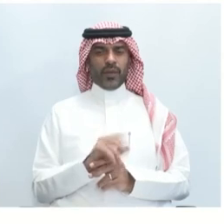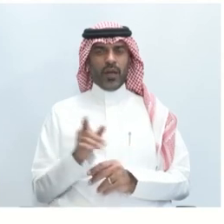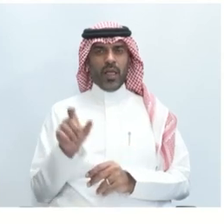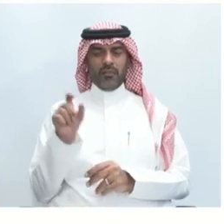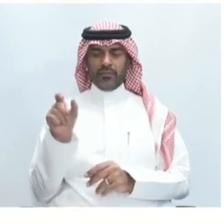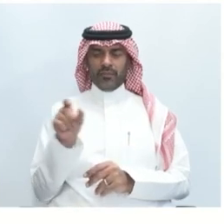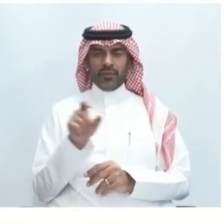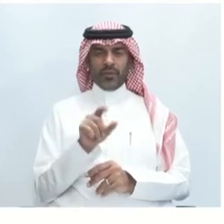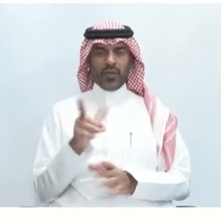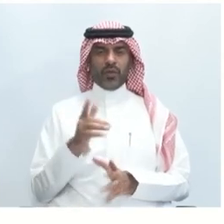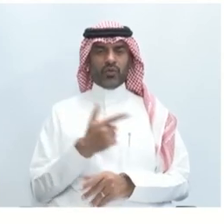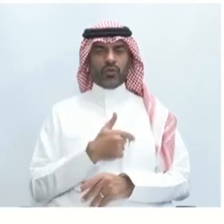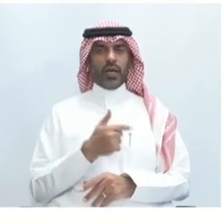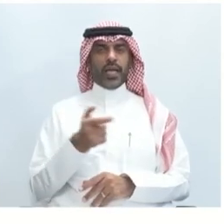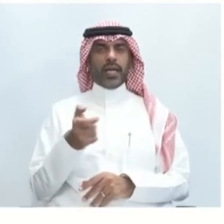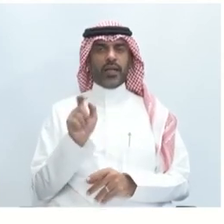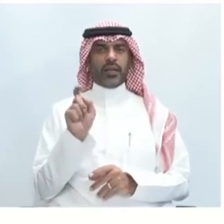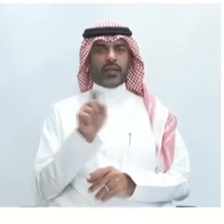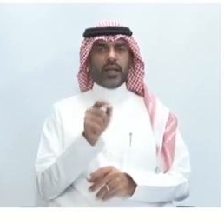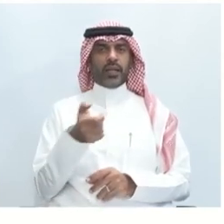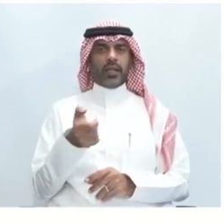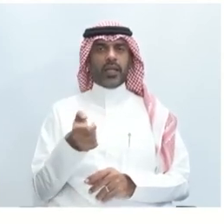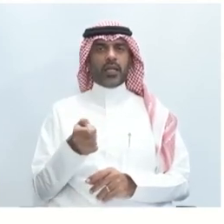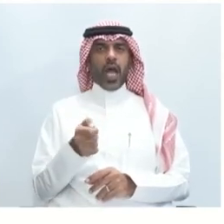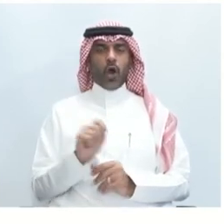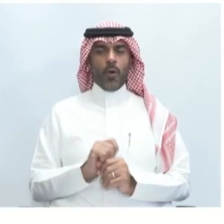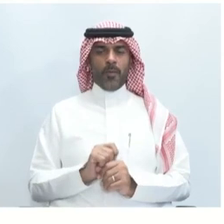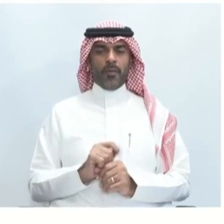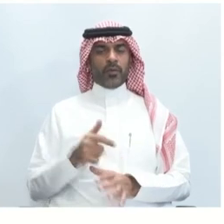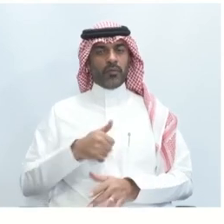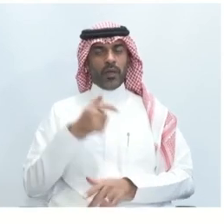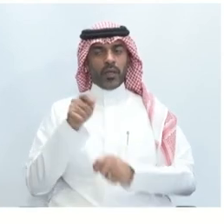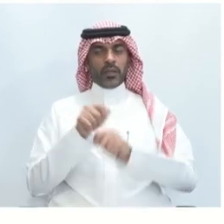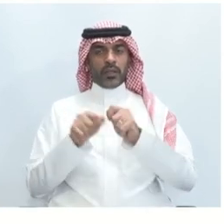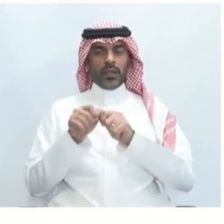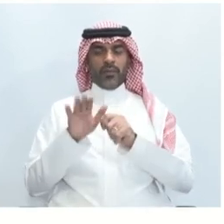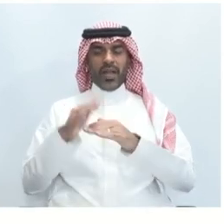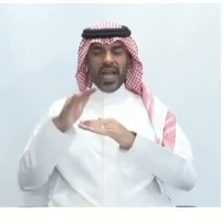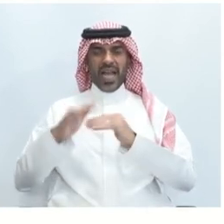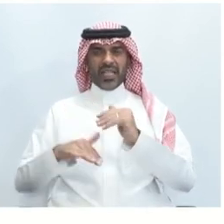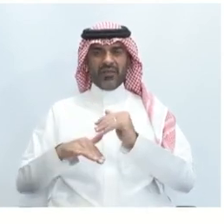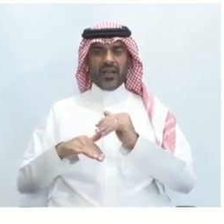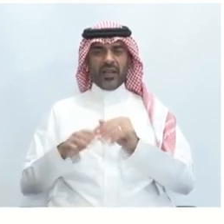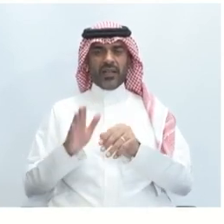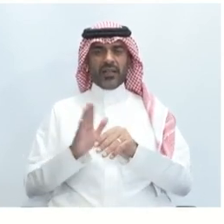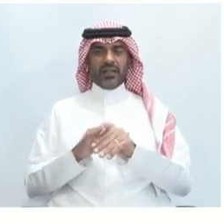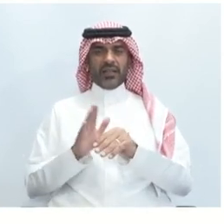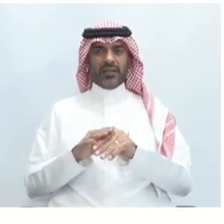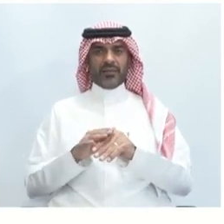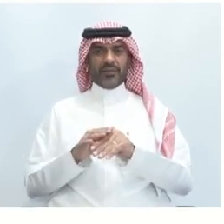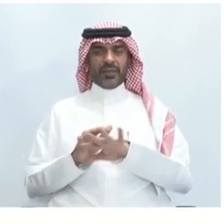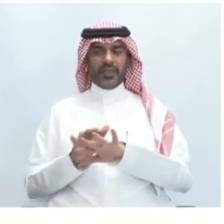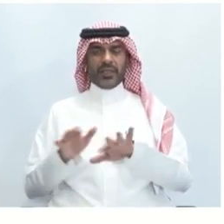الادوات نطلق عليها ازرار التحكم نستطيع استخدام تلك الزرار وهي موجوده في اسفل الزاويه اليسرى من نافذه